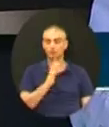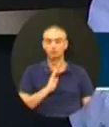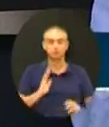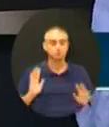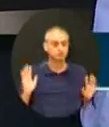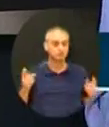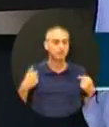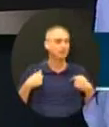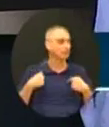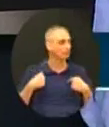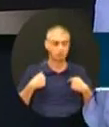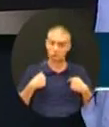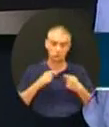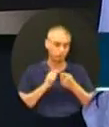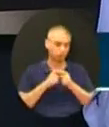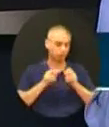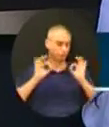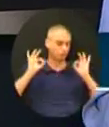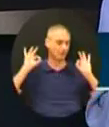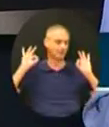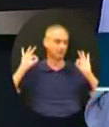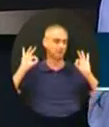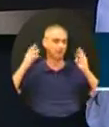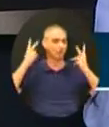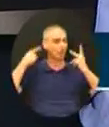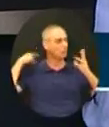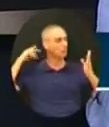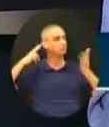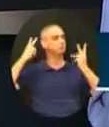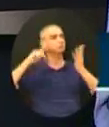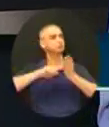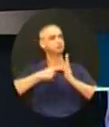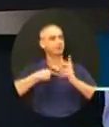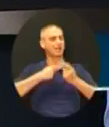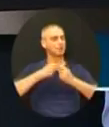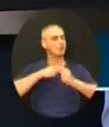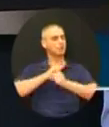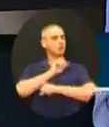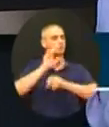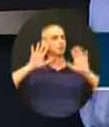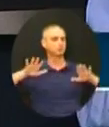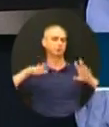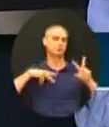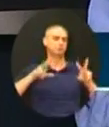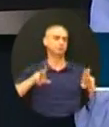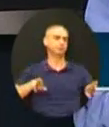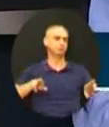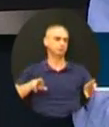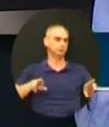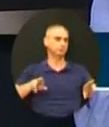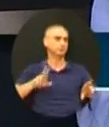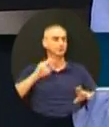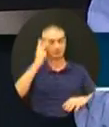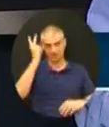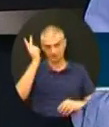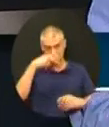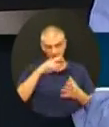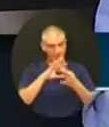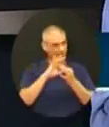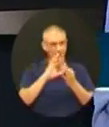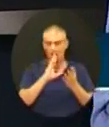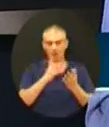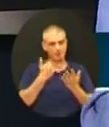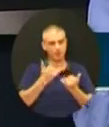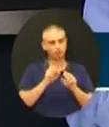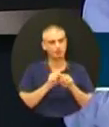רבותיי, אנחנו לא שינינו שום דבר מהעקרונות שלנו המהותיים כתנועת התנגדות איסלאמית. צריך לזכור את הקונטקסט והנסיבות שהמסמך